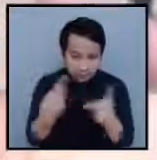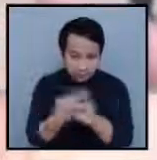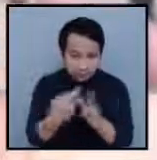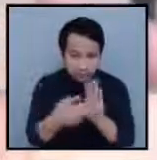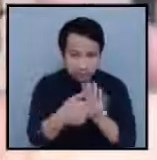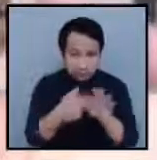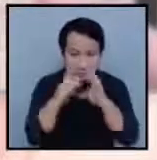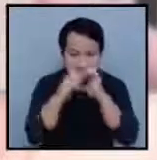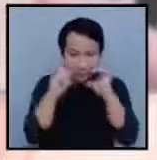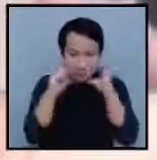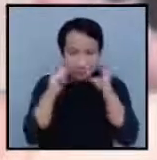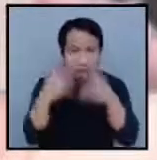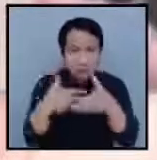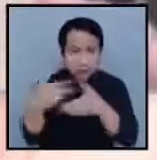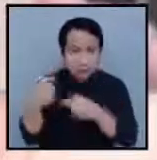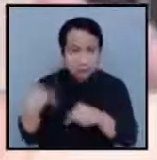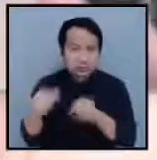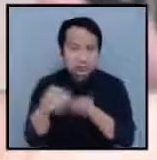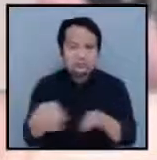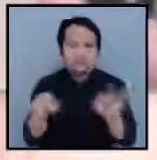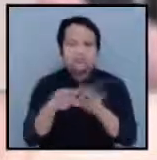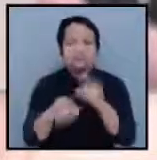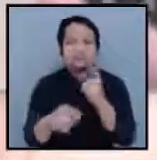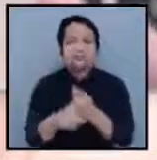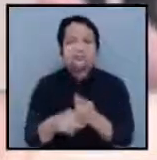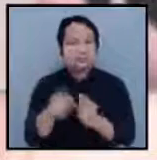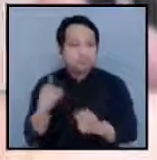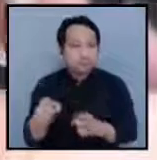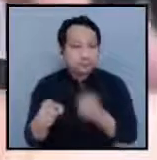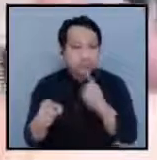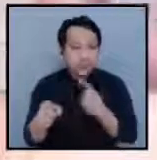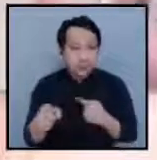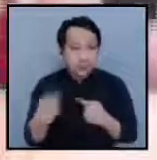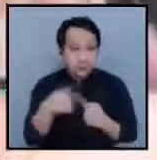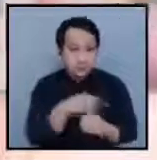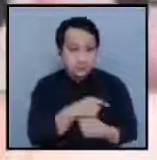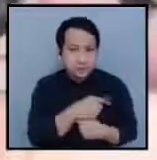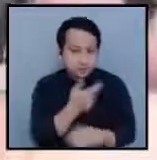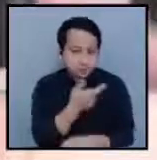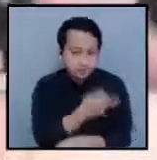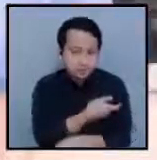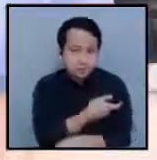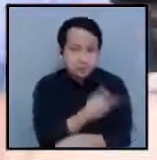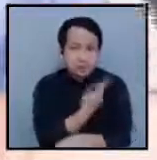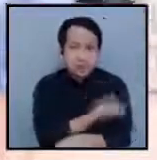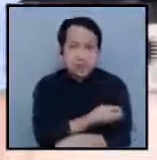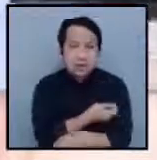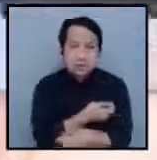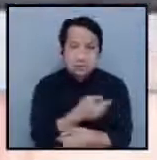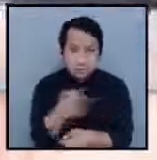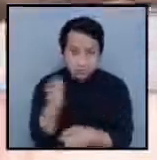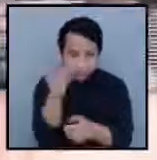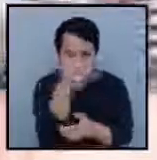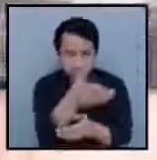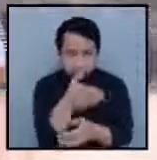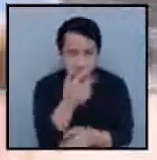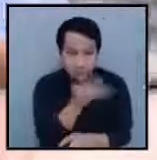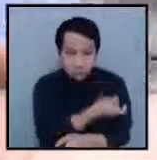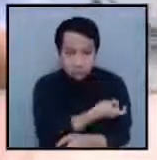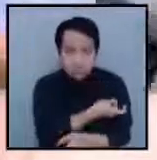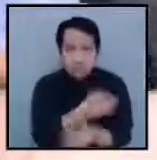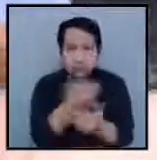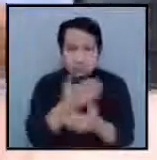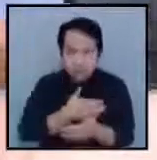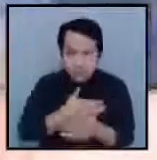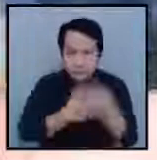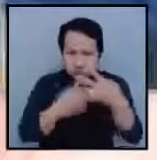na sa labas, at tama yung nabanggit kanina, kapag tayo ay magpapabakuna, please still conduct yung ating apat dapat. Please